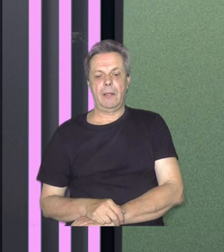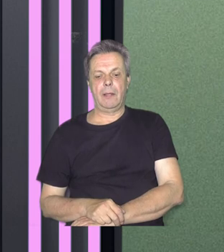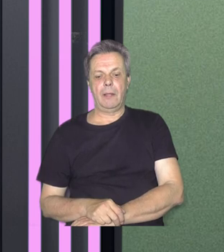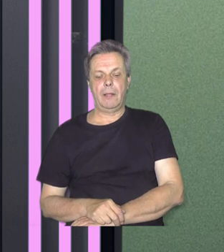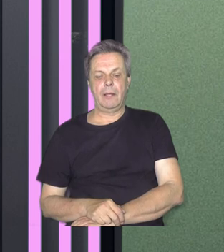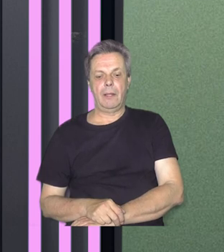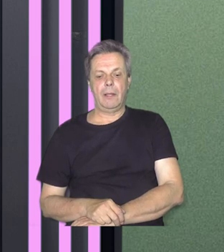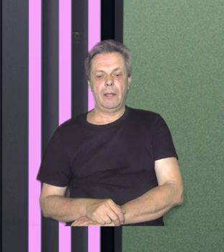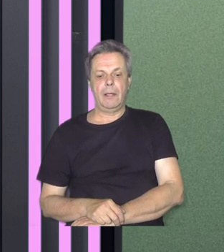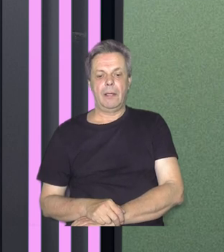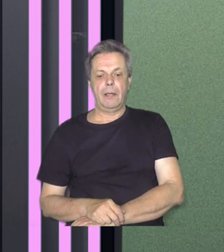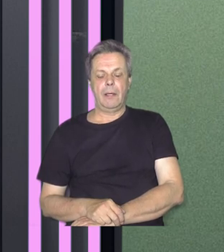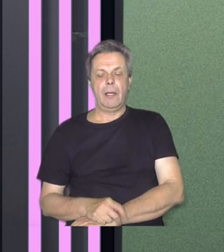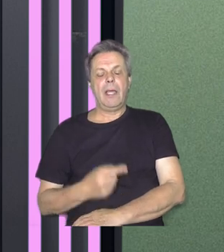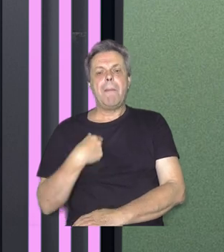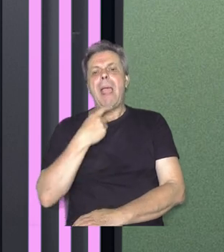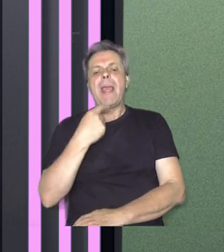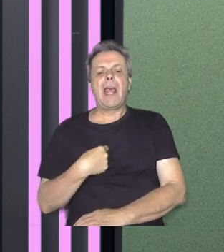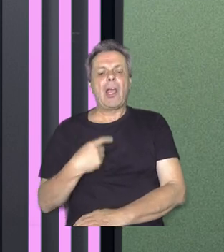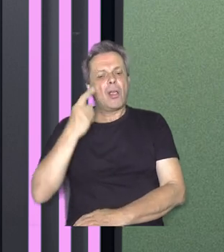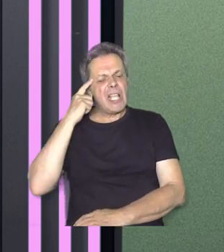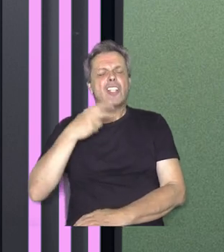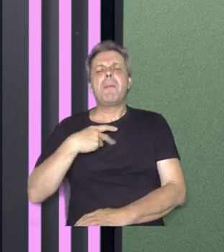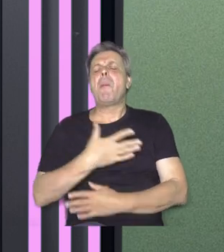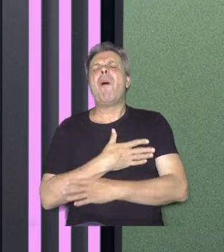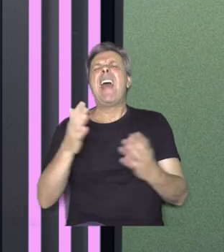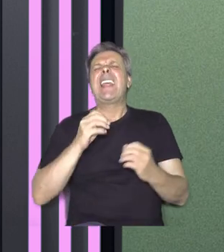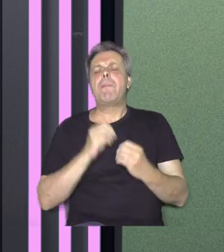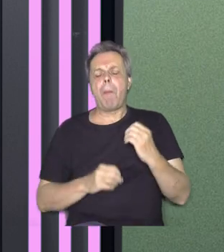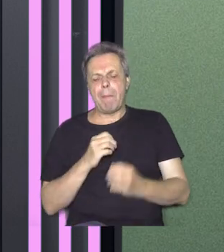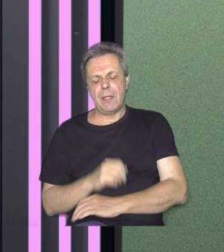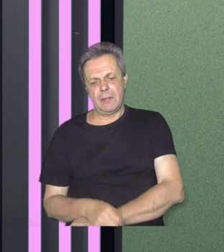Gurbanguly Berdimuhamedov, predsjednik, kaže, znaš, imamo jedan problem.